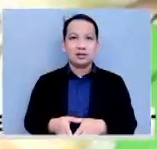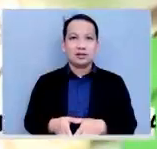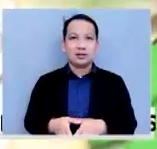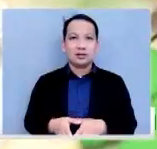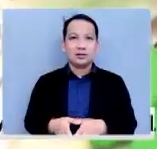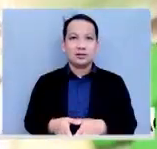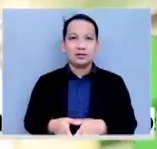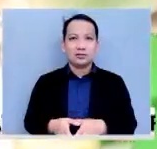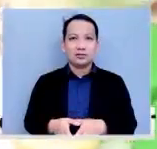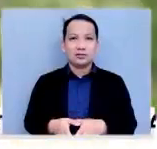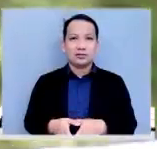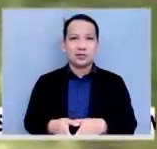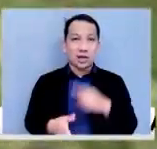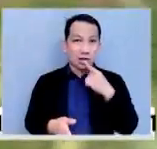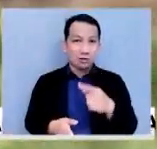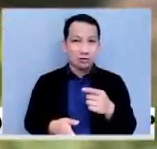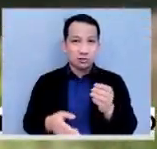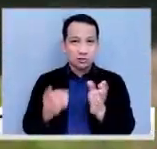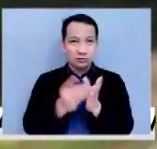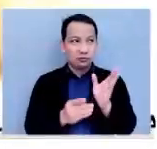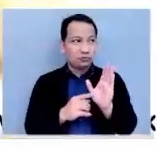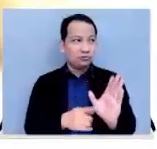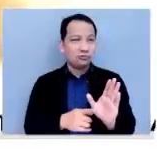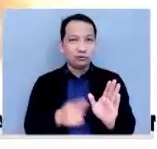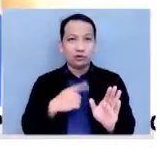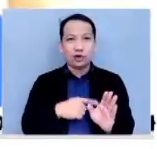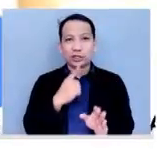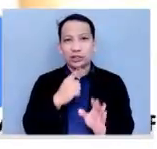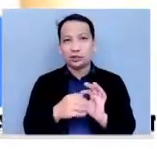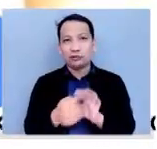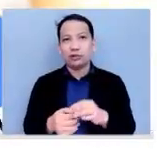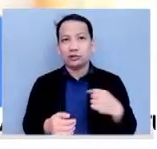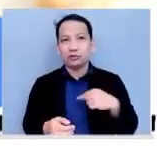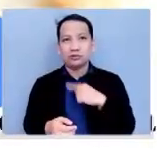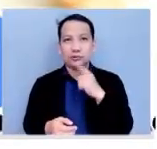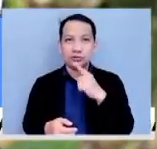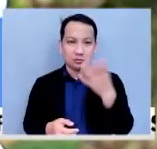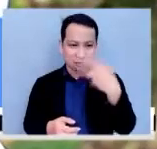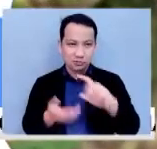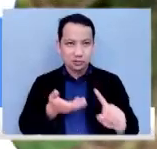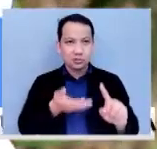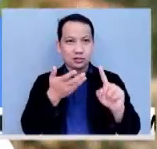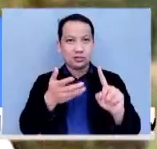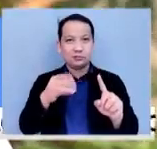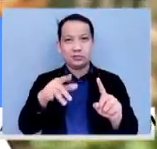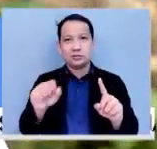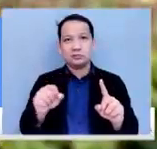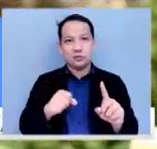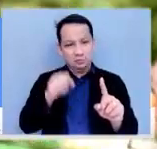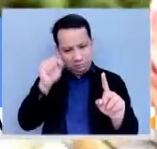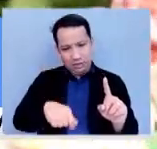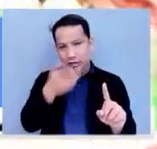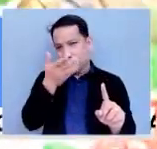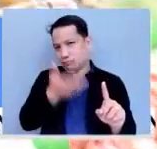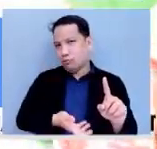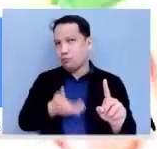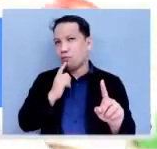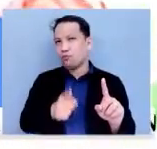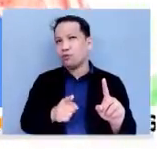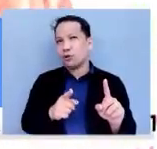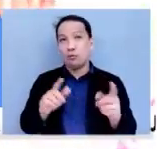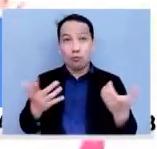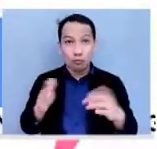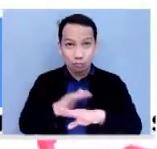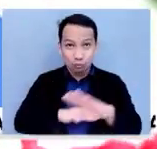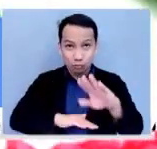Hanggang sa pagde-decorate ng cake. Name it! Chef Maricel can do it! Kayang-kaya niyan kahit pa nga wala